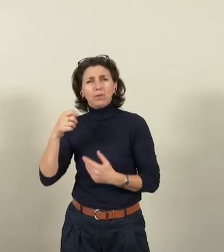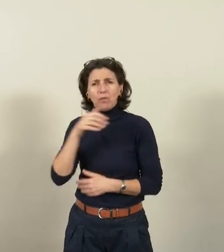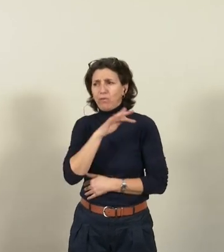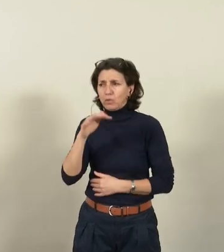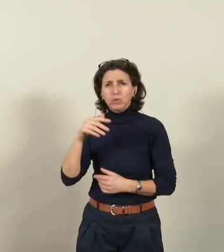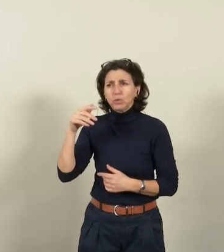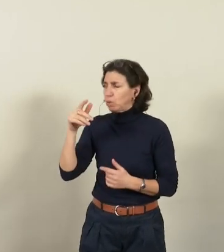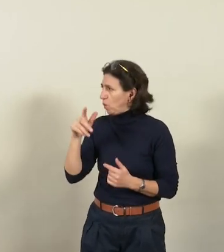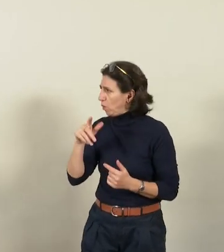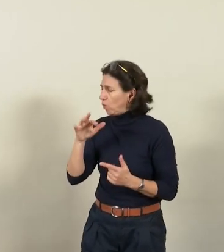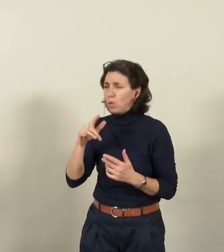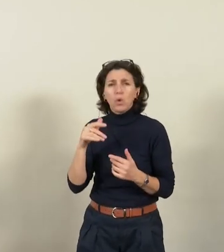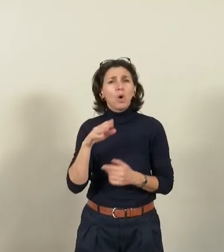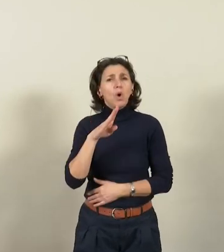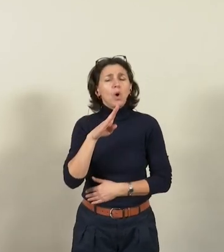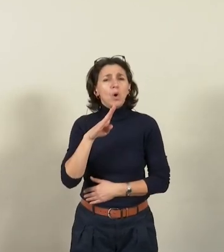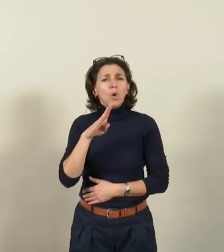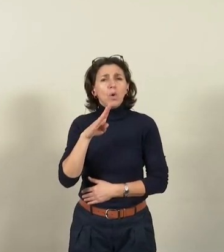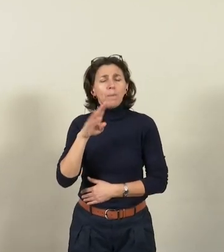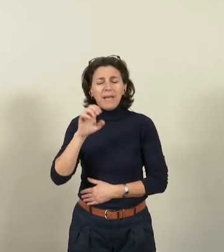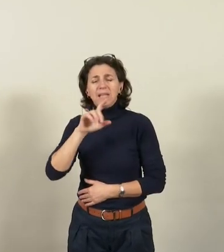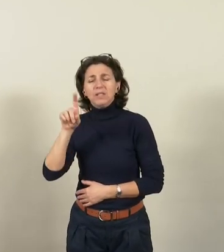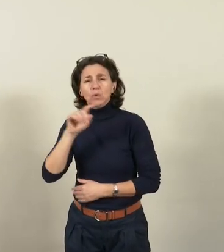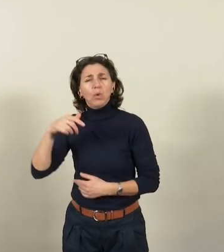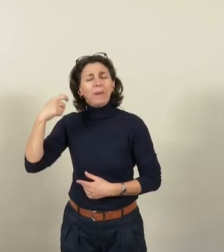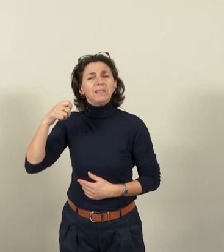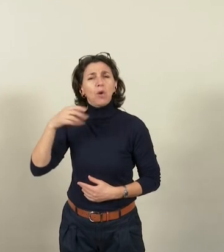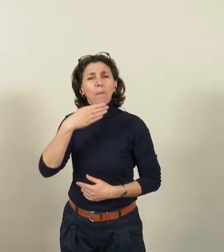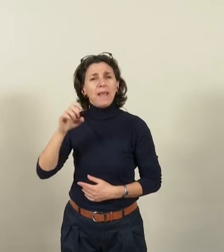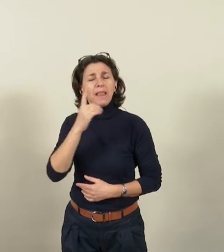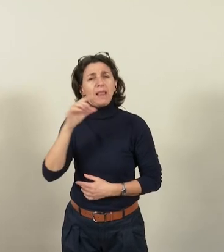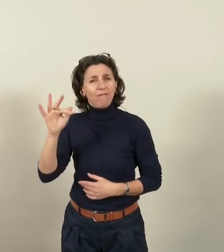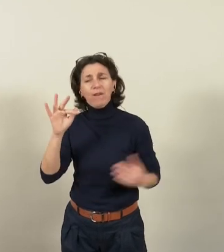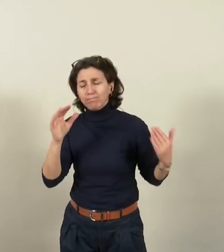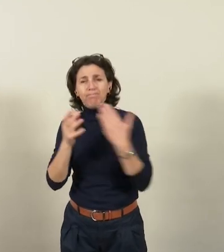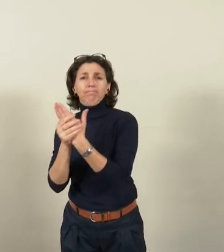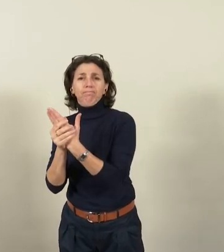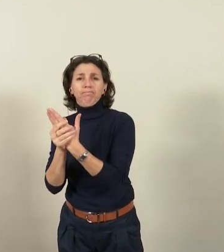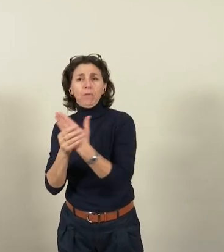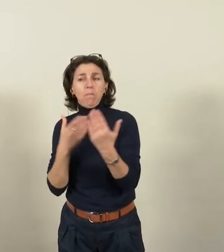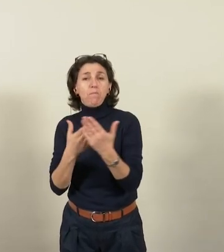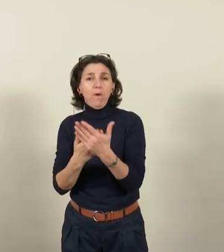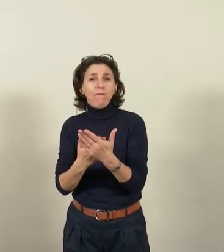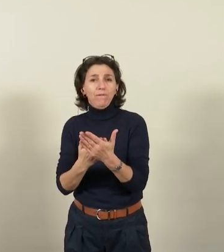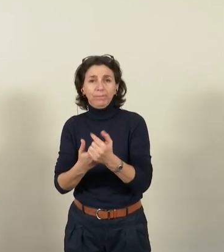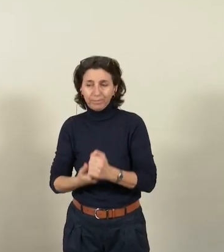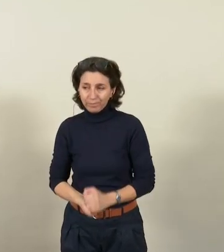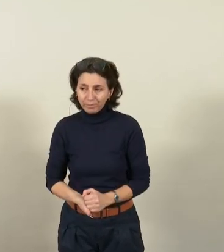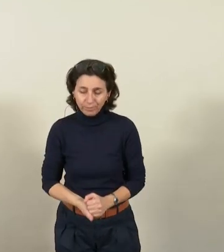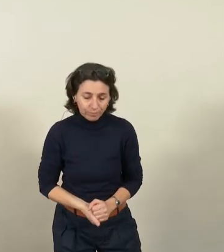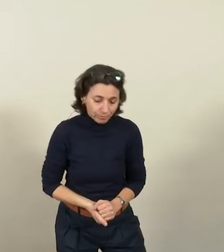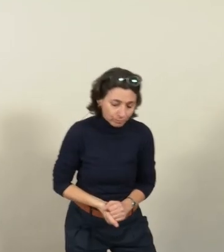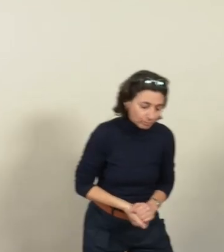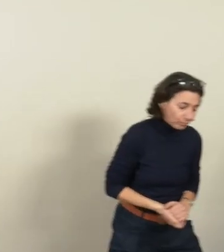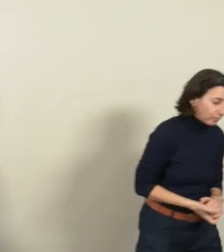MDEF à l'époque donc ça montre que la société que soit le monde économique les communes les intercommunalités les